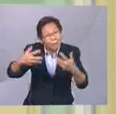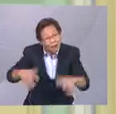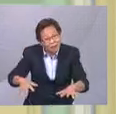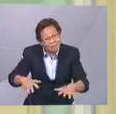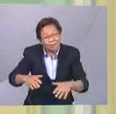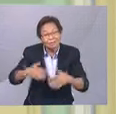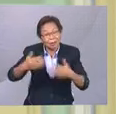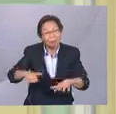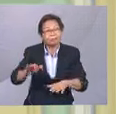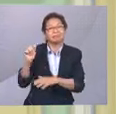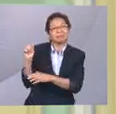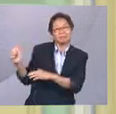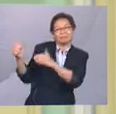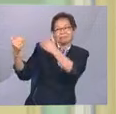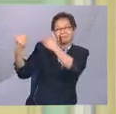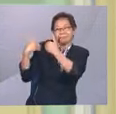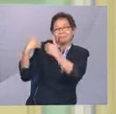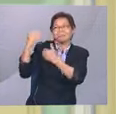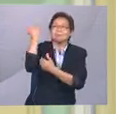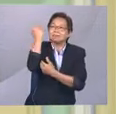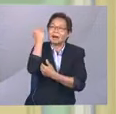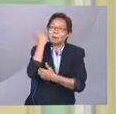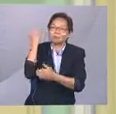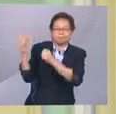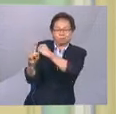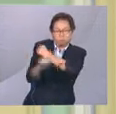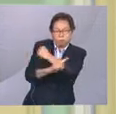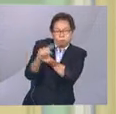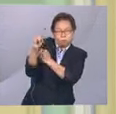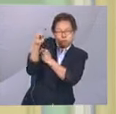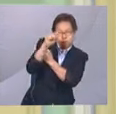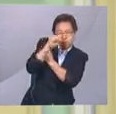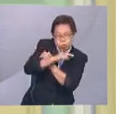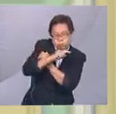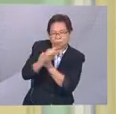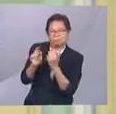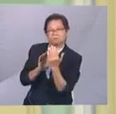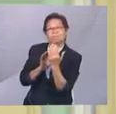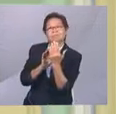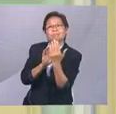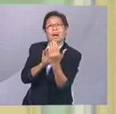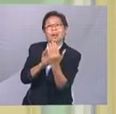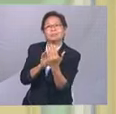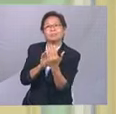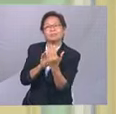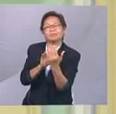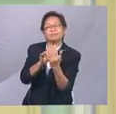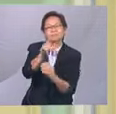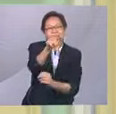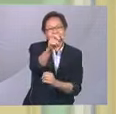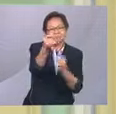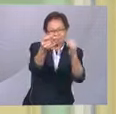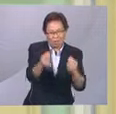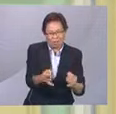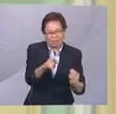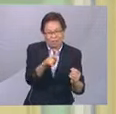mahkamah yang menentukan hukuman yang lebih berat dikenalkan terhadap mereka yang ingkar